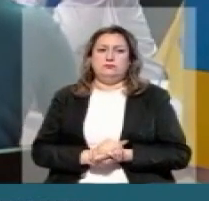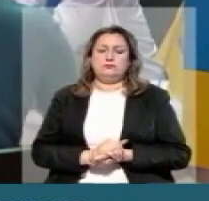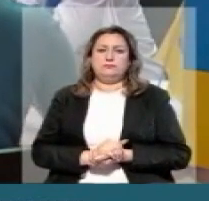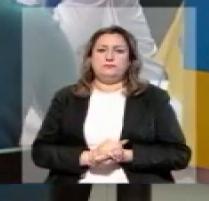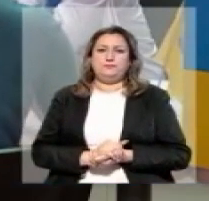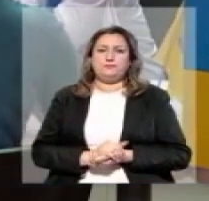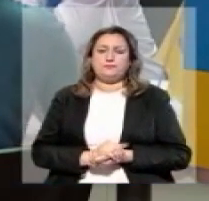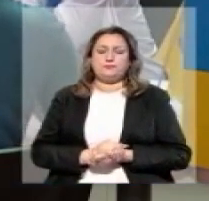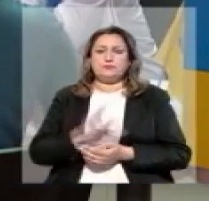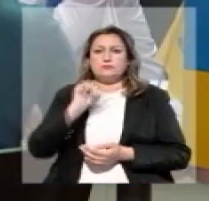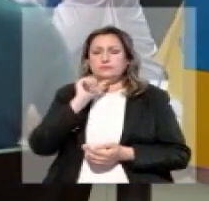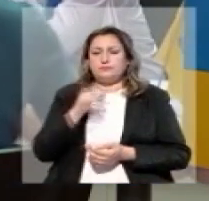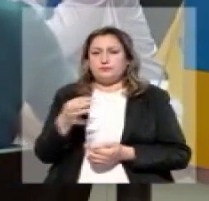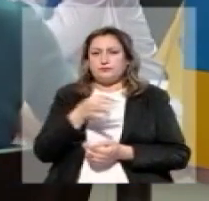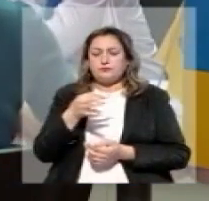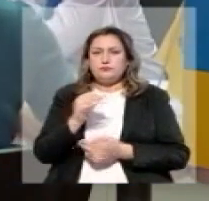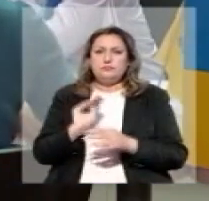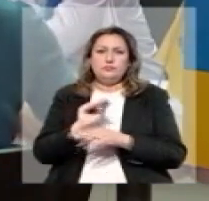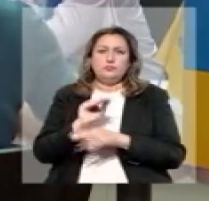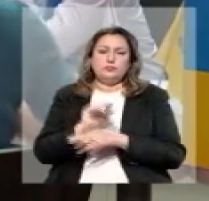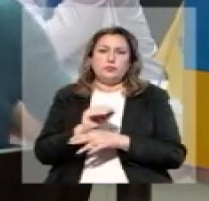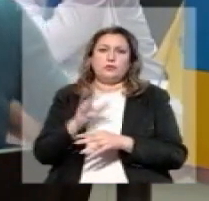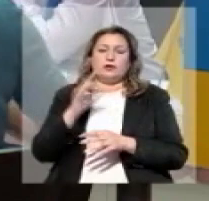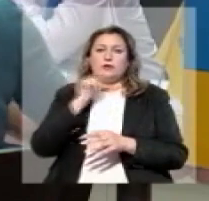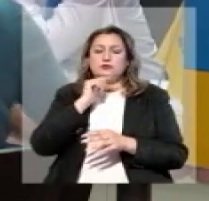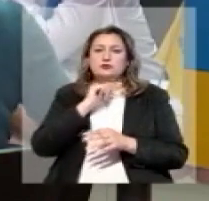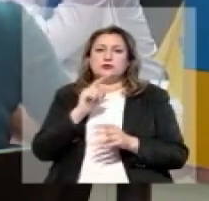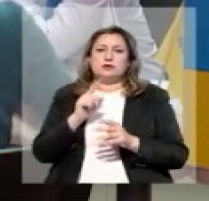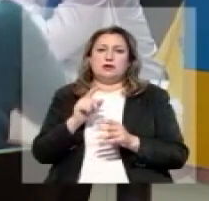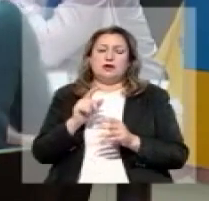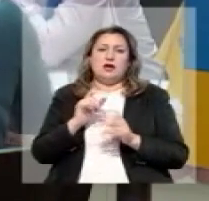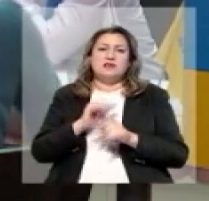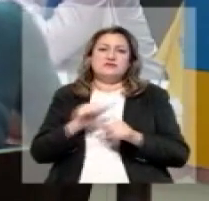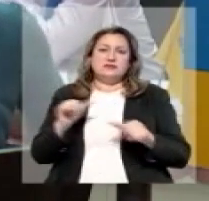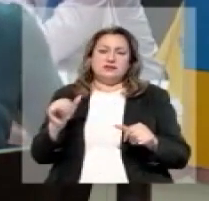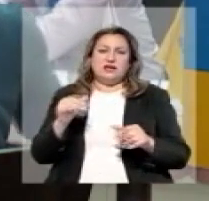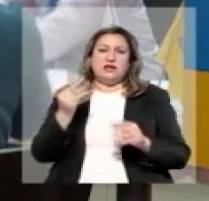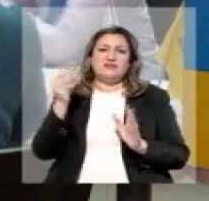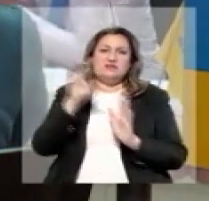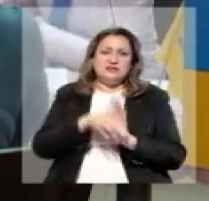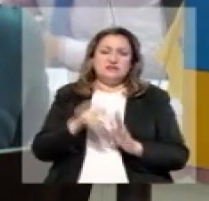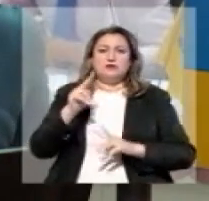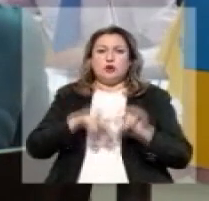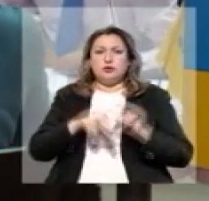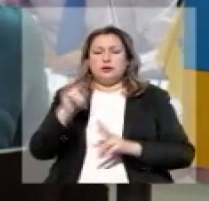келеді. Құрылыс, өнеркәсіп инвестициялары да белең ала бастады. Бизнесті қолдаудың мемлекеттік және өңірлік бағдарламалары белсенді